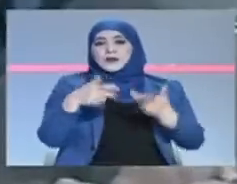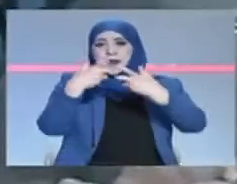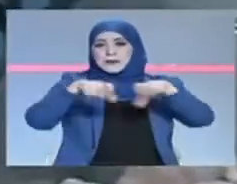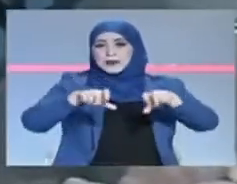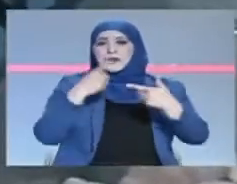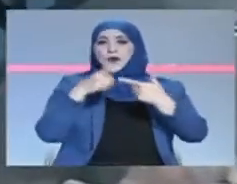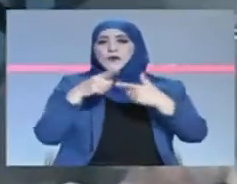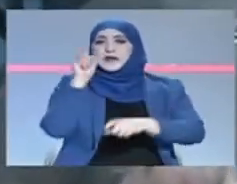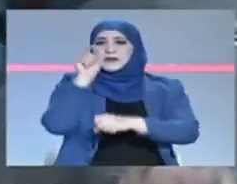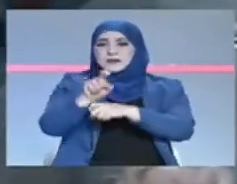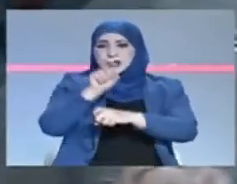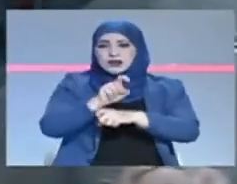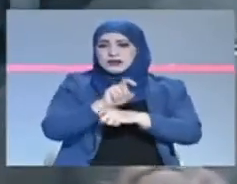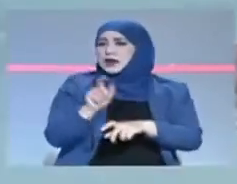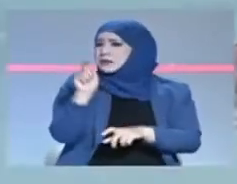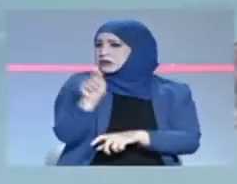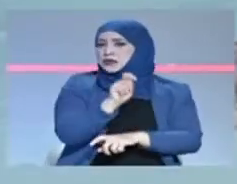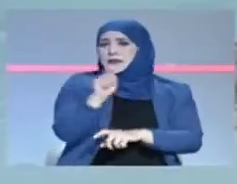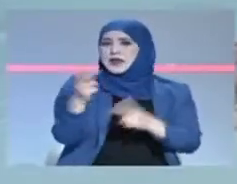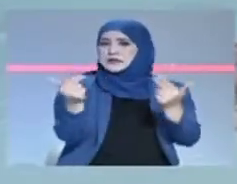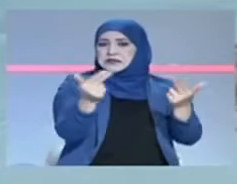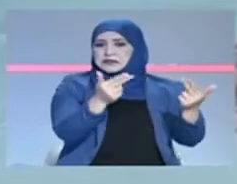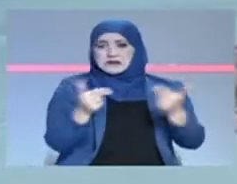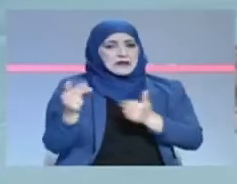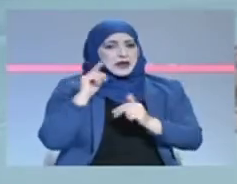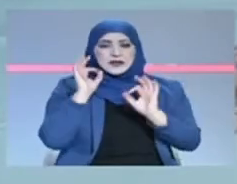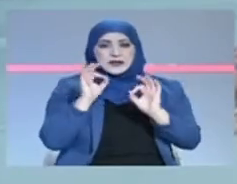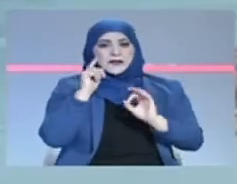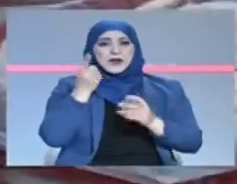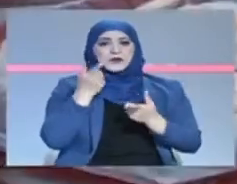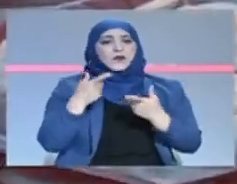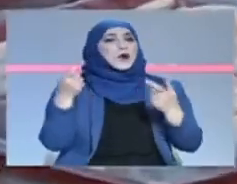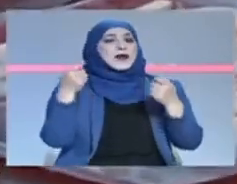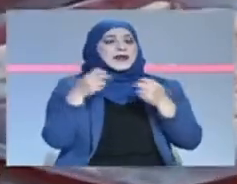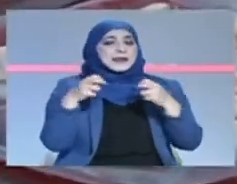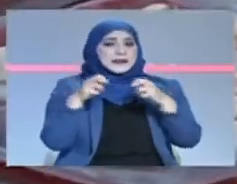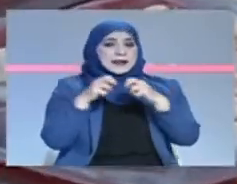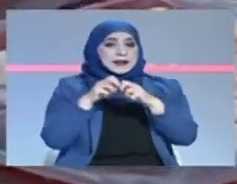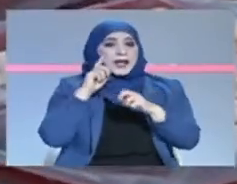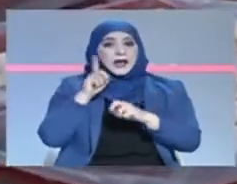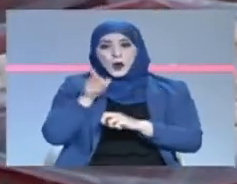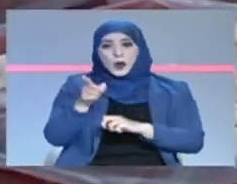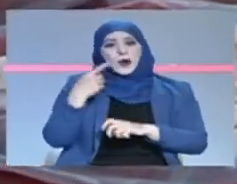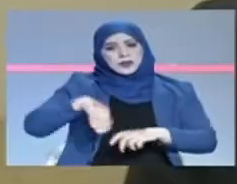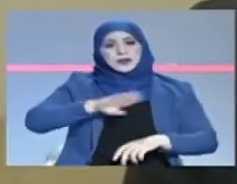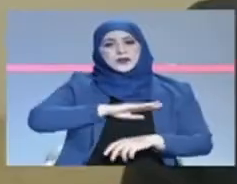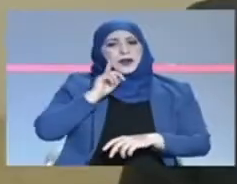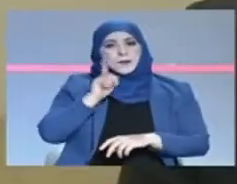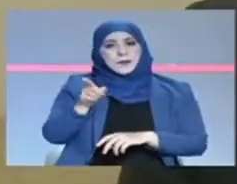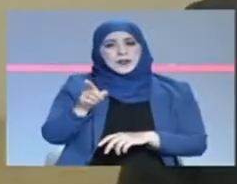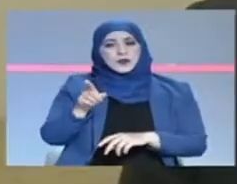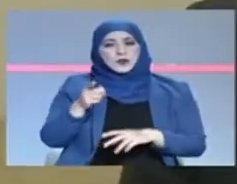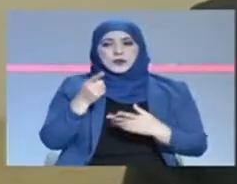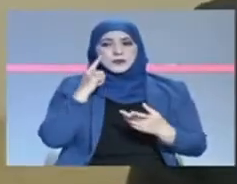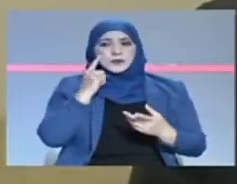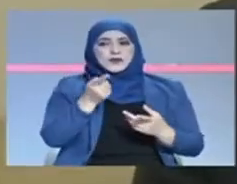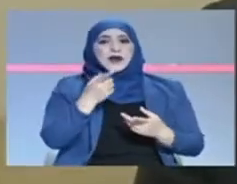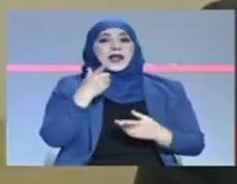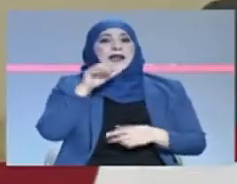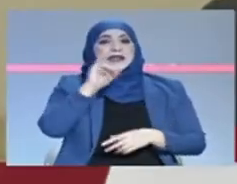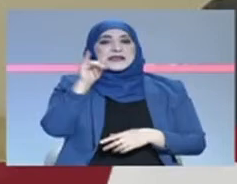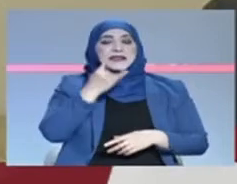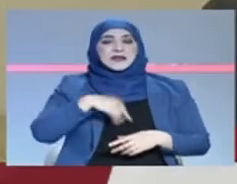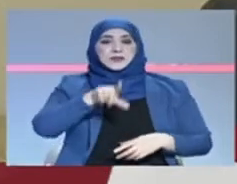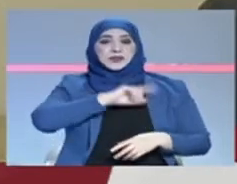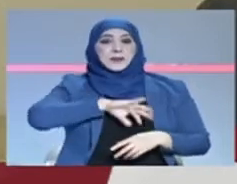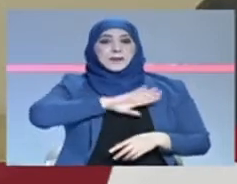الدجاج والديكرومي في المتناول، وأن سعر كلفة الإنتاج هو من يحدد التسعيرة. في البيض اللي سعر الكلفة حوالي